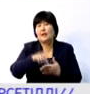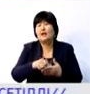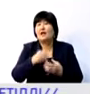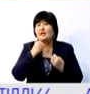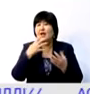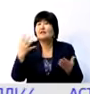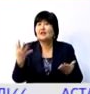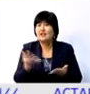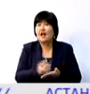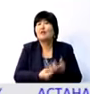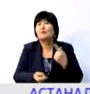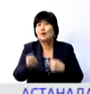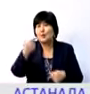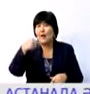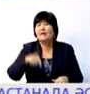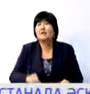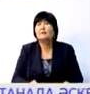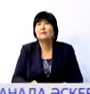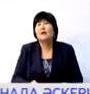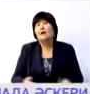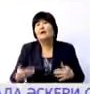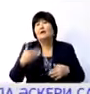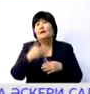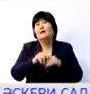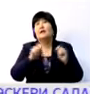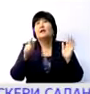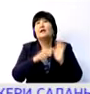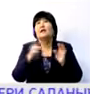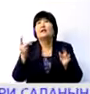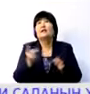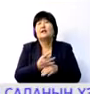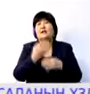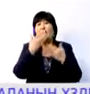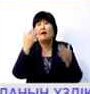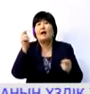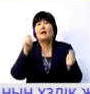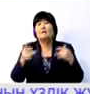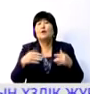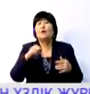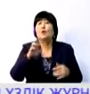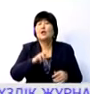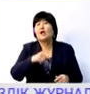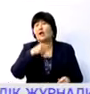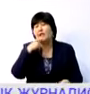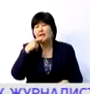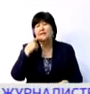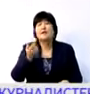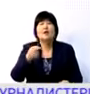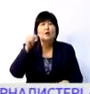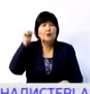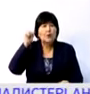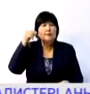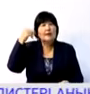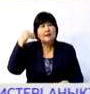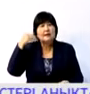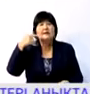жағымда жаңалықпен оралды. Сахна шымылдығын 7-ші рет түрген халықаралық фестивальге Түркия, Ресей, Башқұртстан, Түркіменстан, Қырғызстан